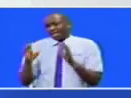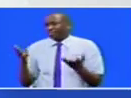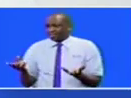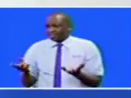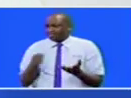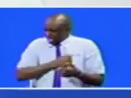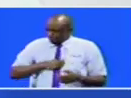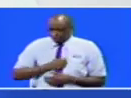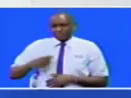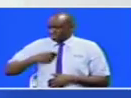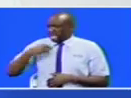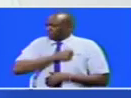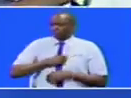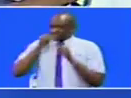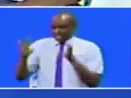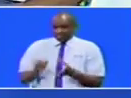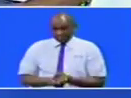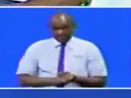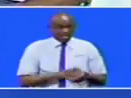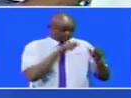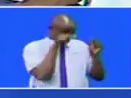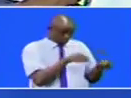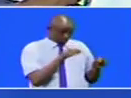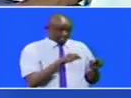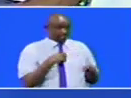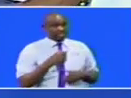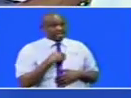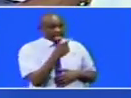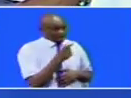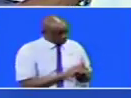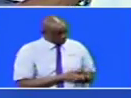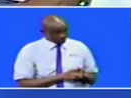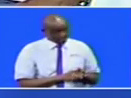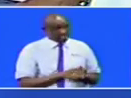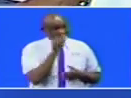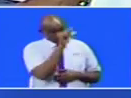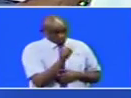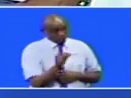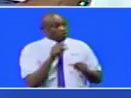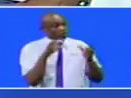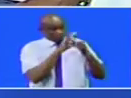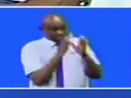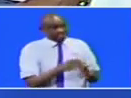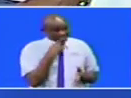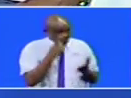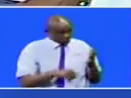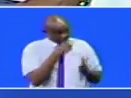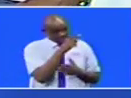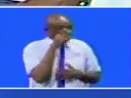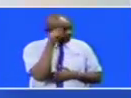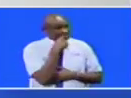to apologize to anyone over that remarks. Leo pia Nelson Maro amepaza kauli yake kuhusiana na swala hili la